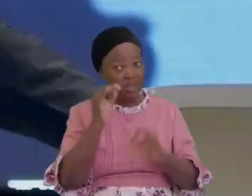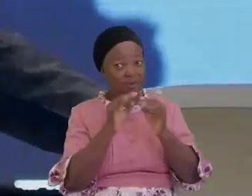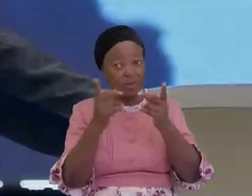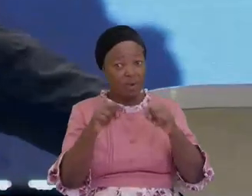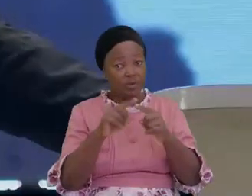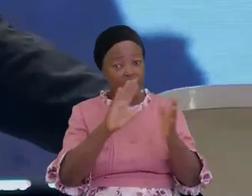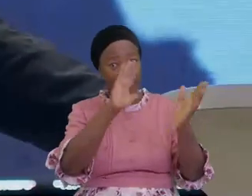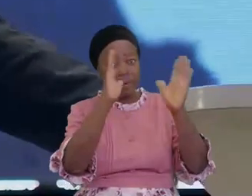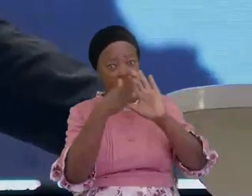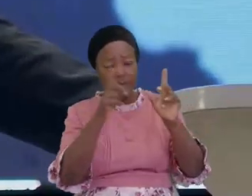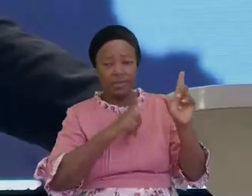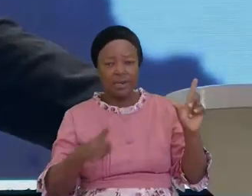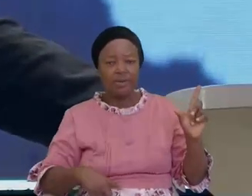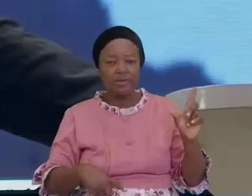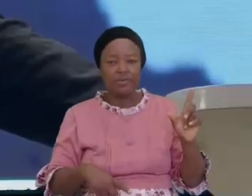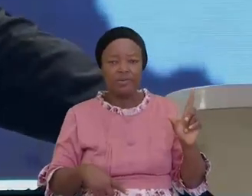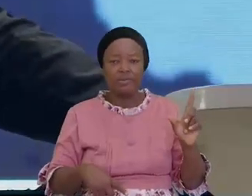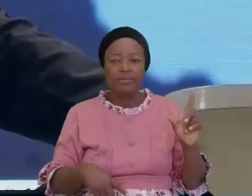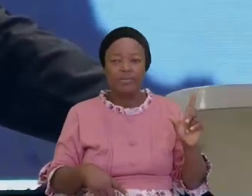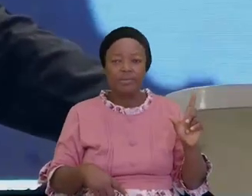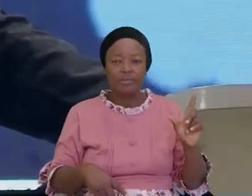Vous savez, si vous venez dans la présence du Seigneur,